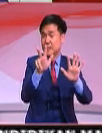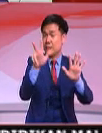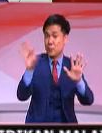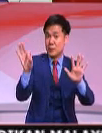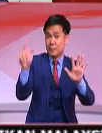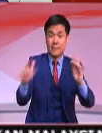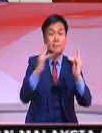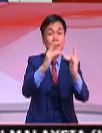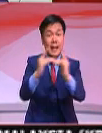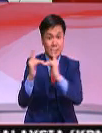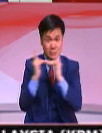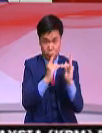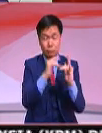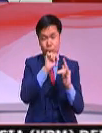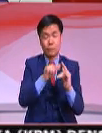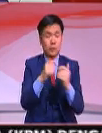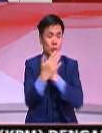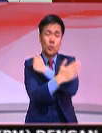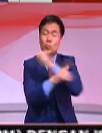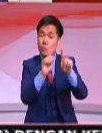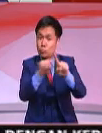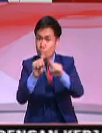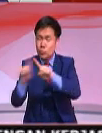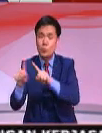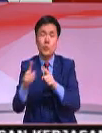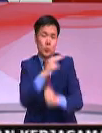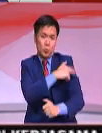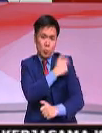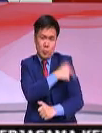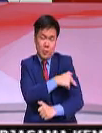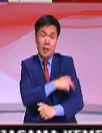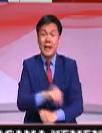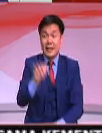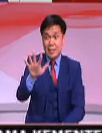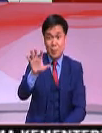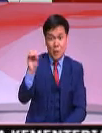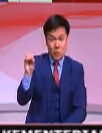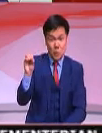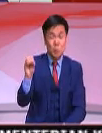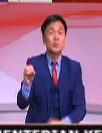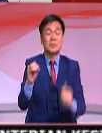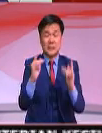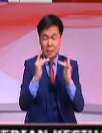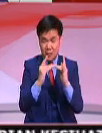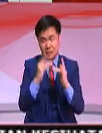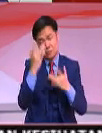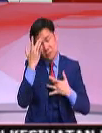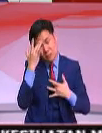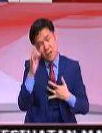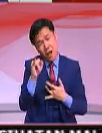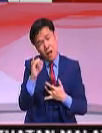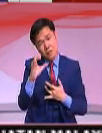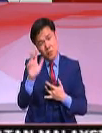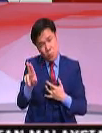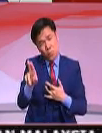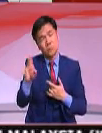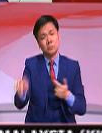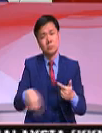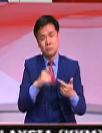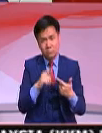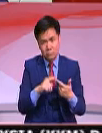5,439 katil keseluruhan di hospital, 500 katil untuk katil ICU, dan pada